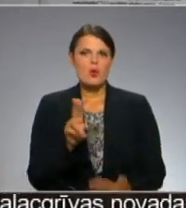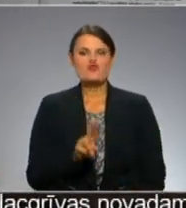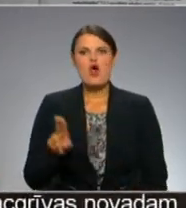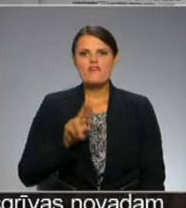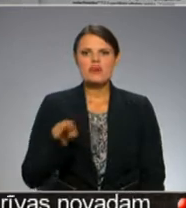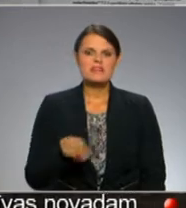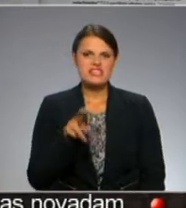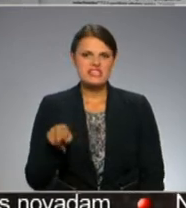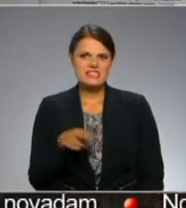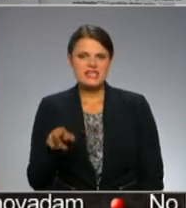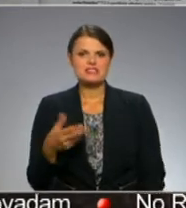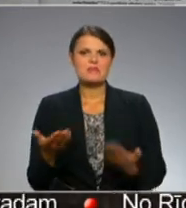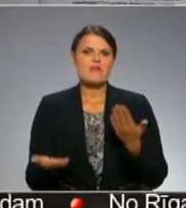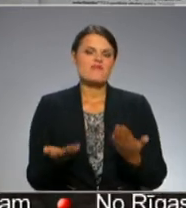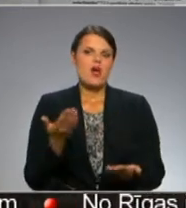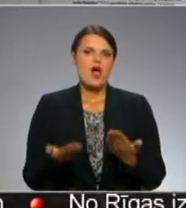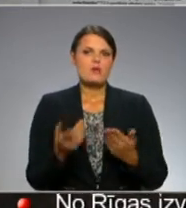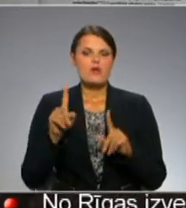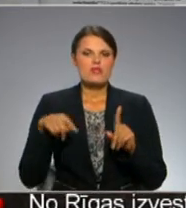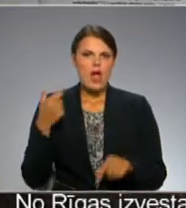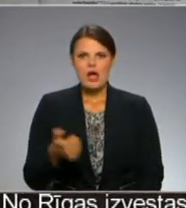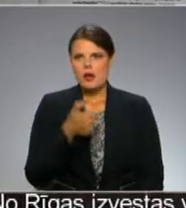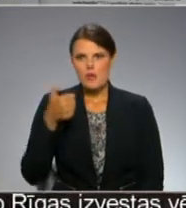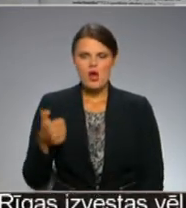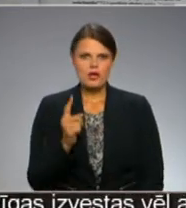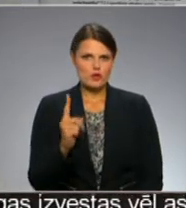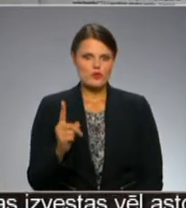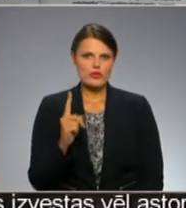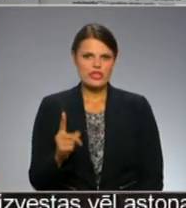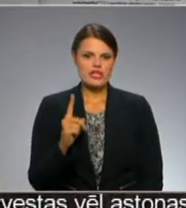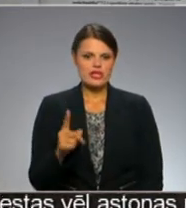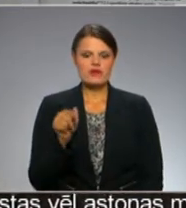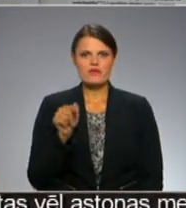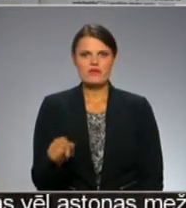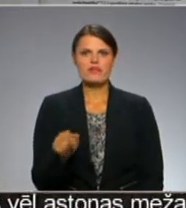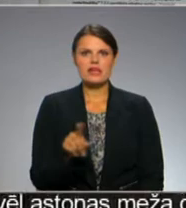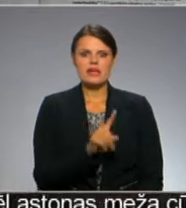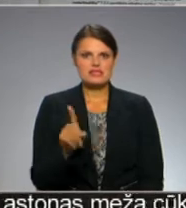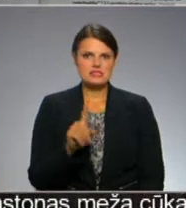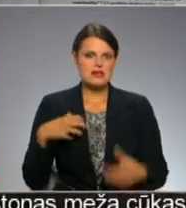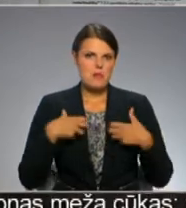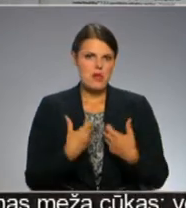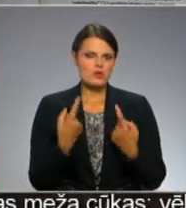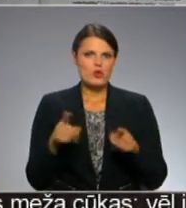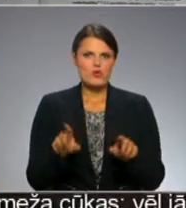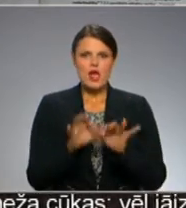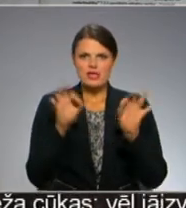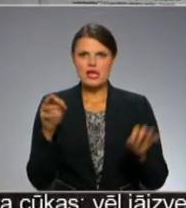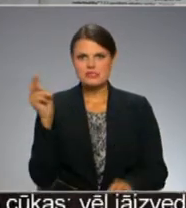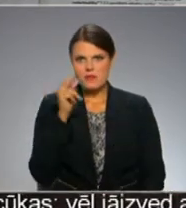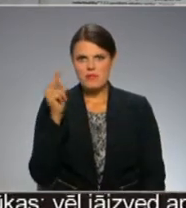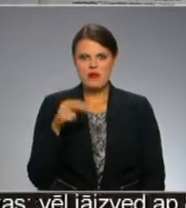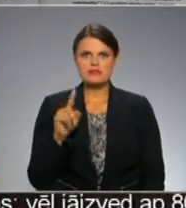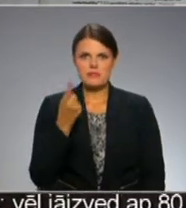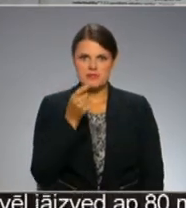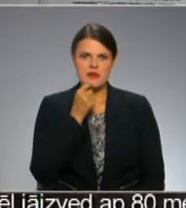novembri, decembri, nu varbūt pat nākamo gadu tikai. Tas ir bēdīgi, jo jāsāk mācīties